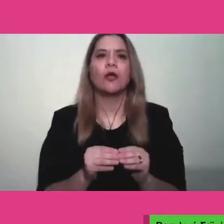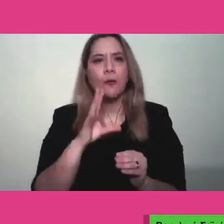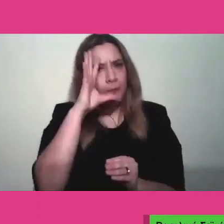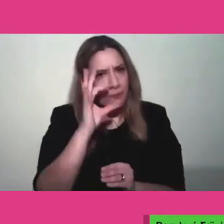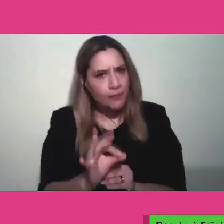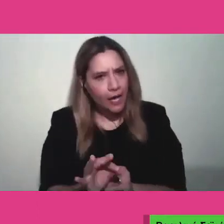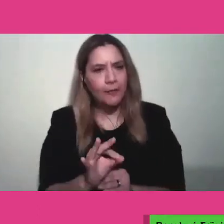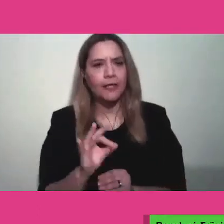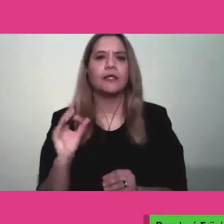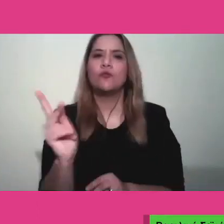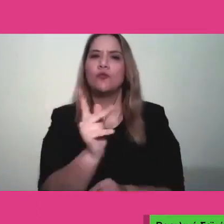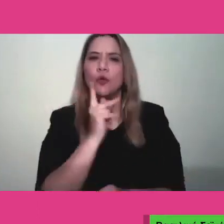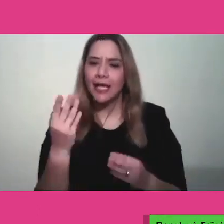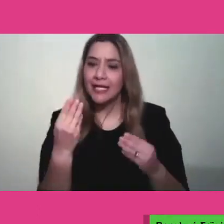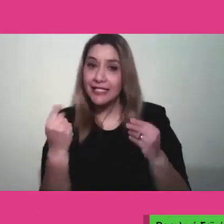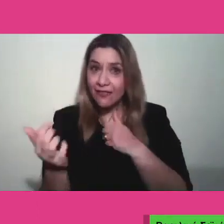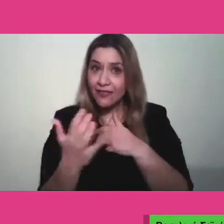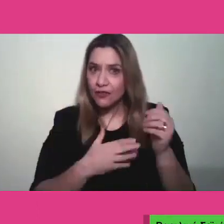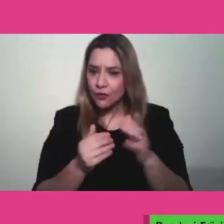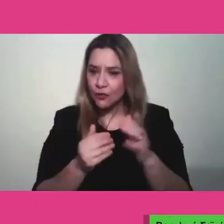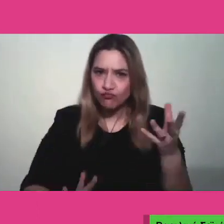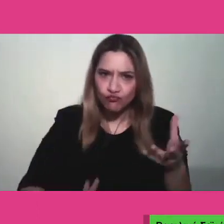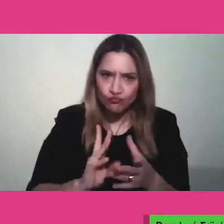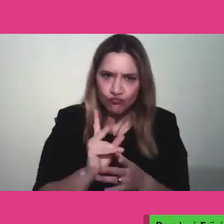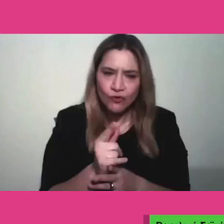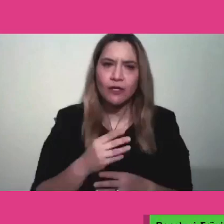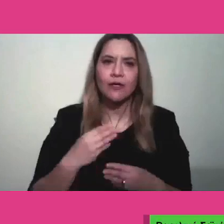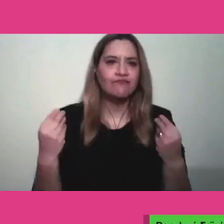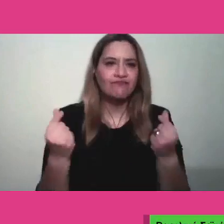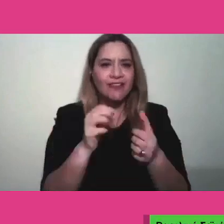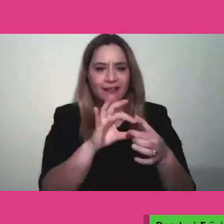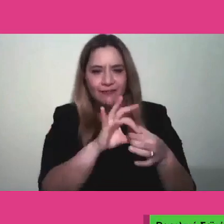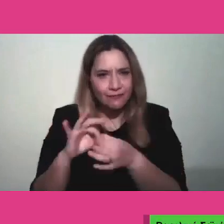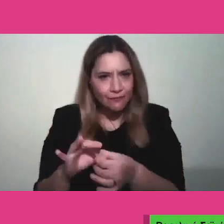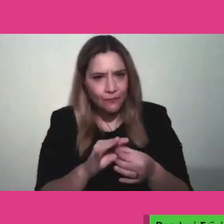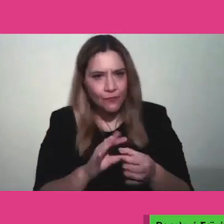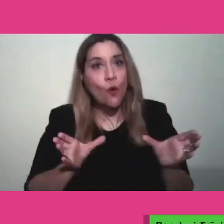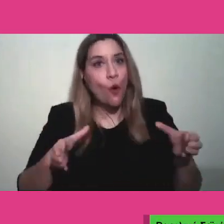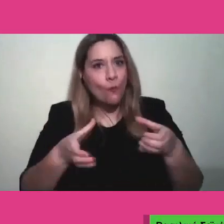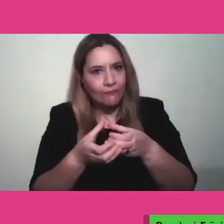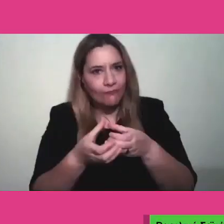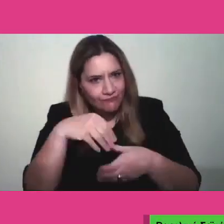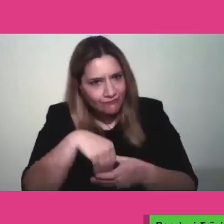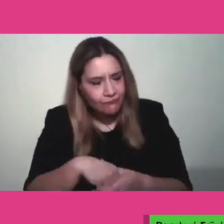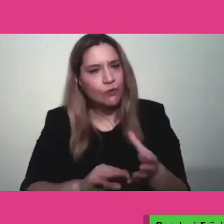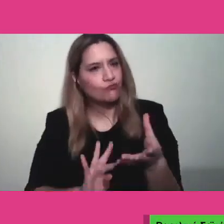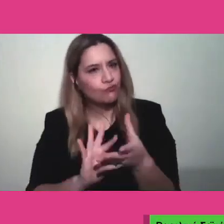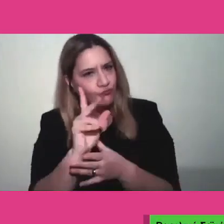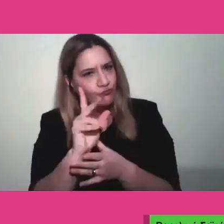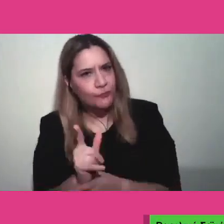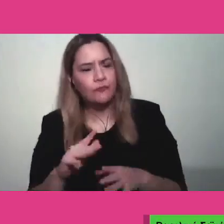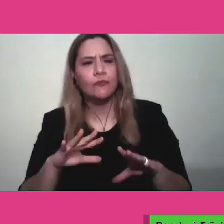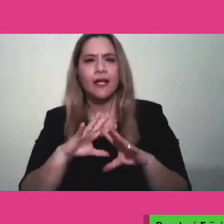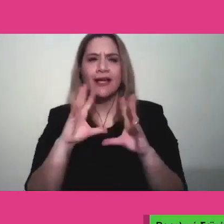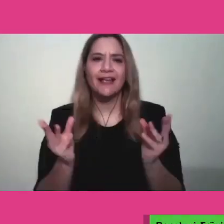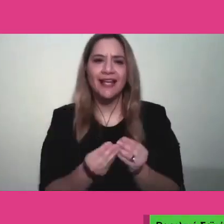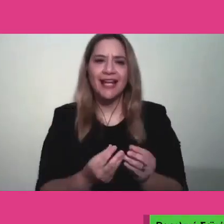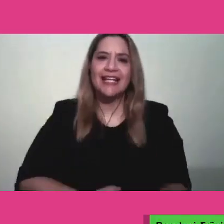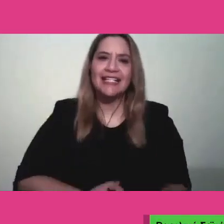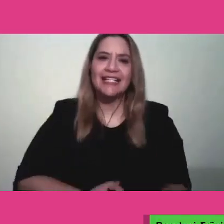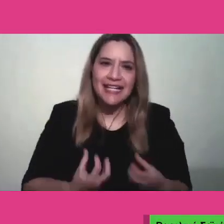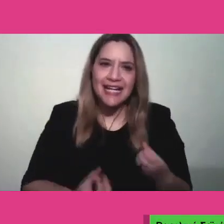κοινωνικές δεξιότητες και δεξιότητες συνεργασίας και ομαδικότητας, και γενικότερα ενισχύθηκαν θετικά συναισθήματα όλων